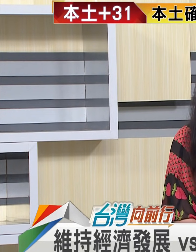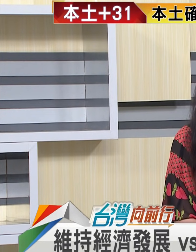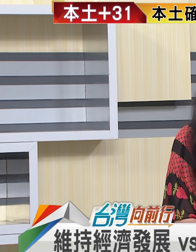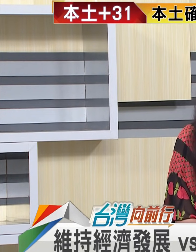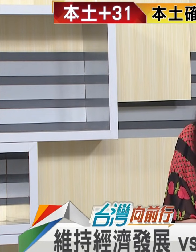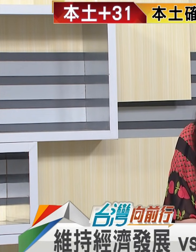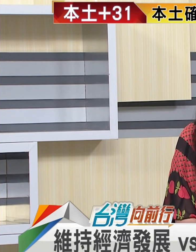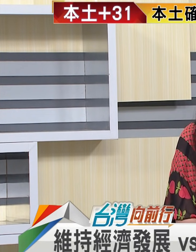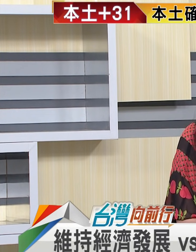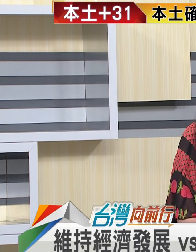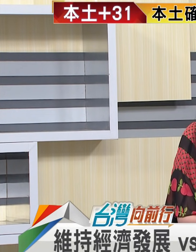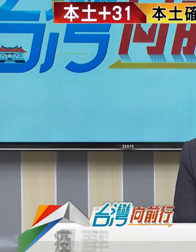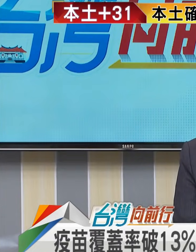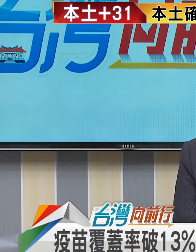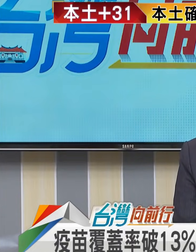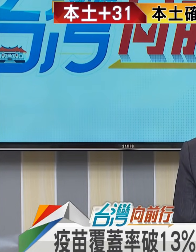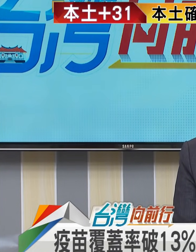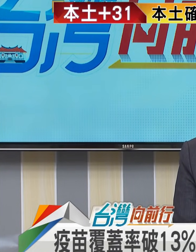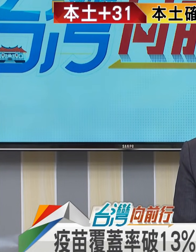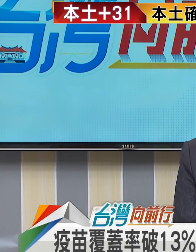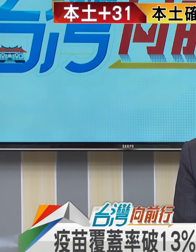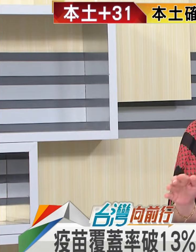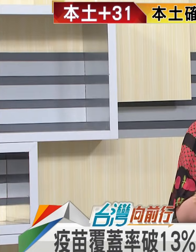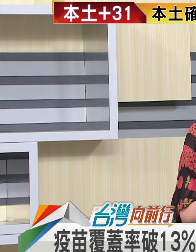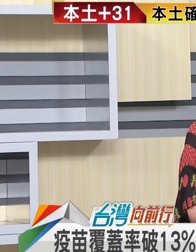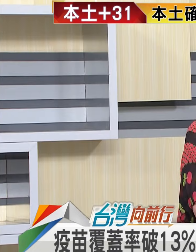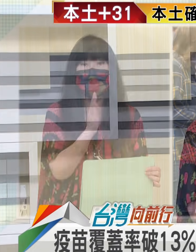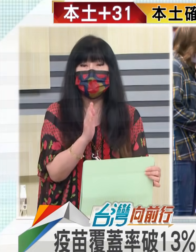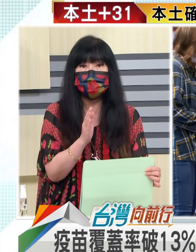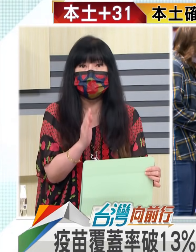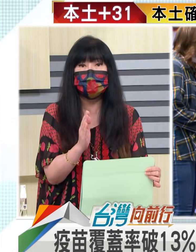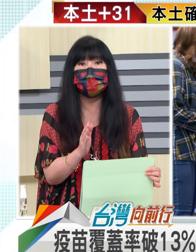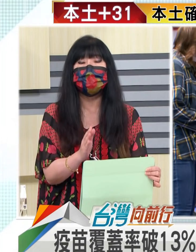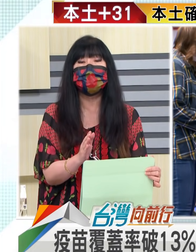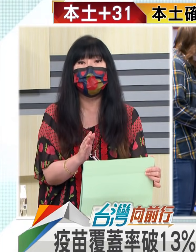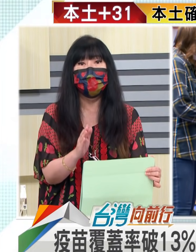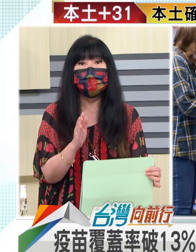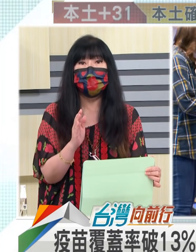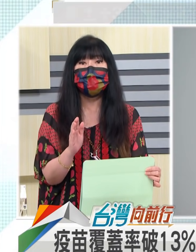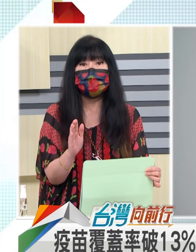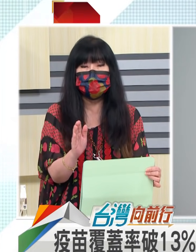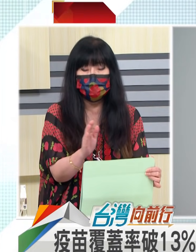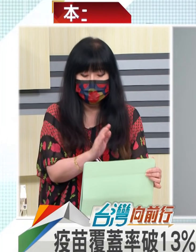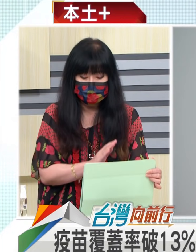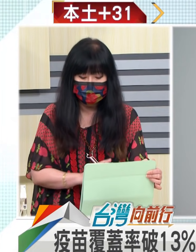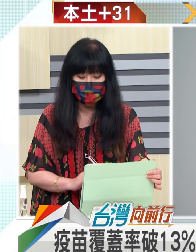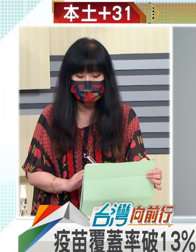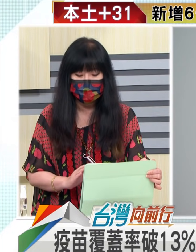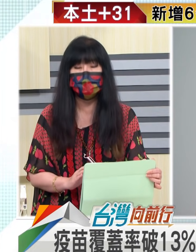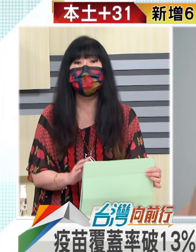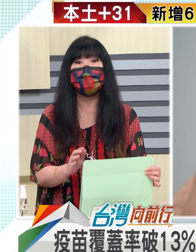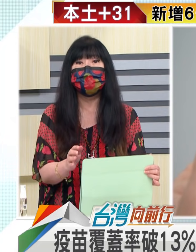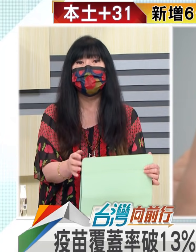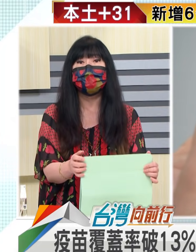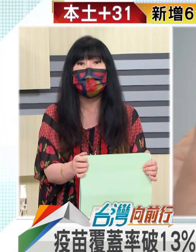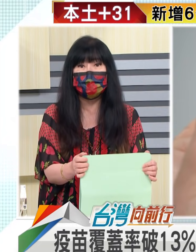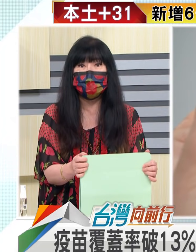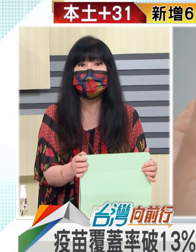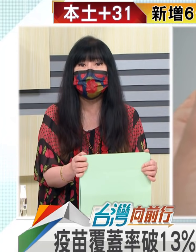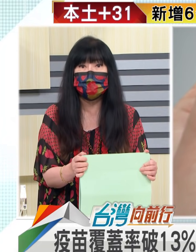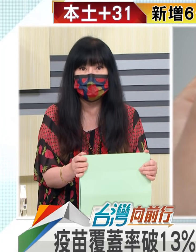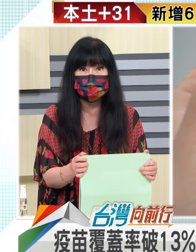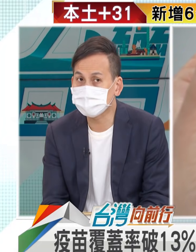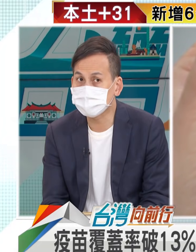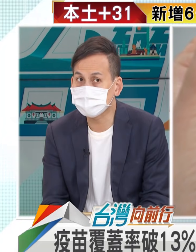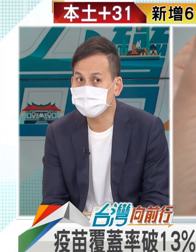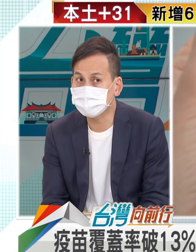有6000多人呢、啊。我们现在打到昨天为止啊，我们现在全国的疫苗的覆盖率大概